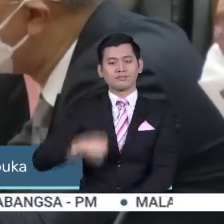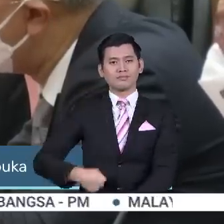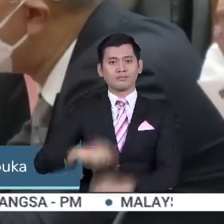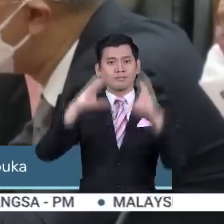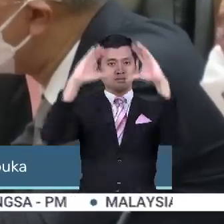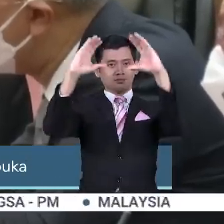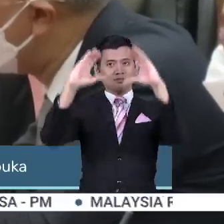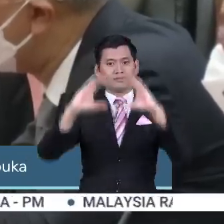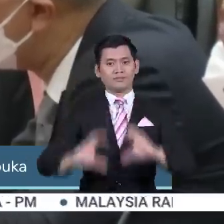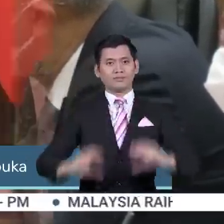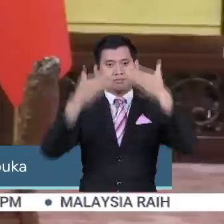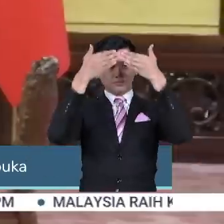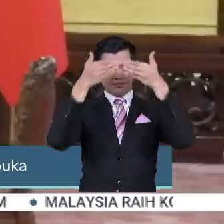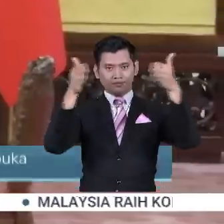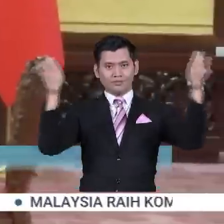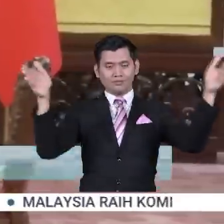China's leadership.